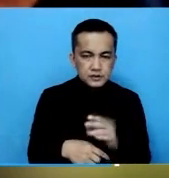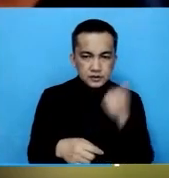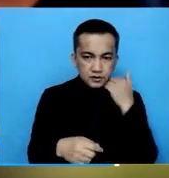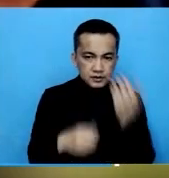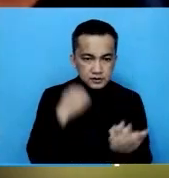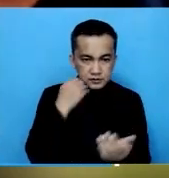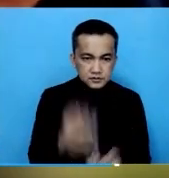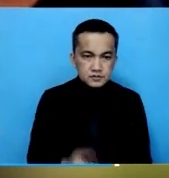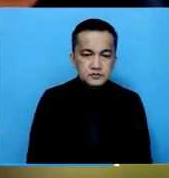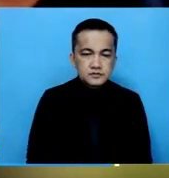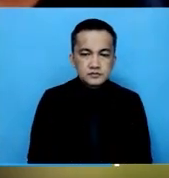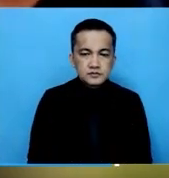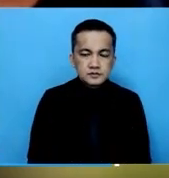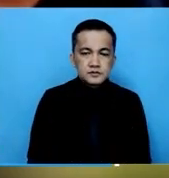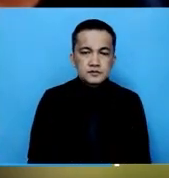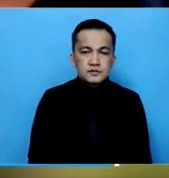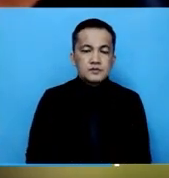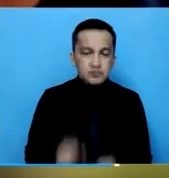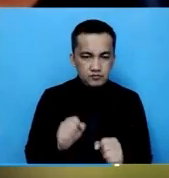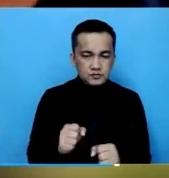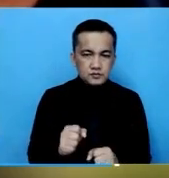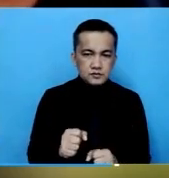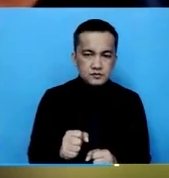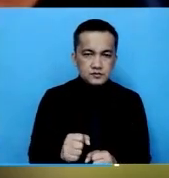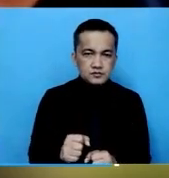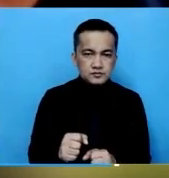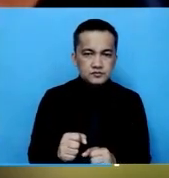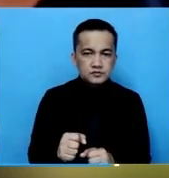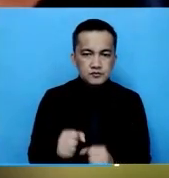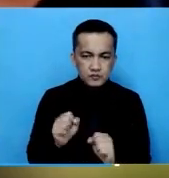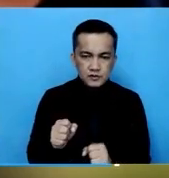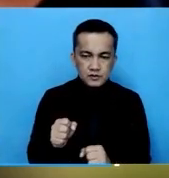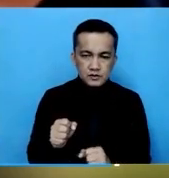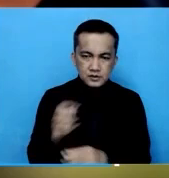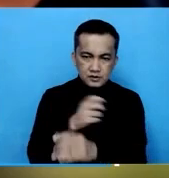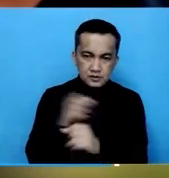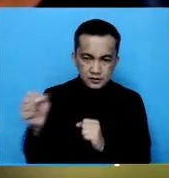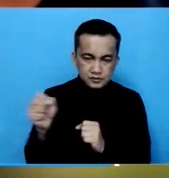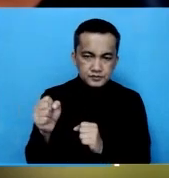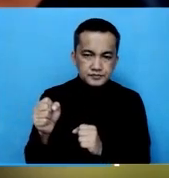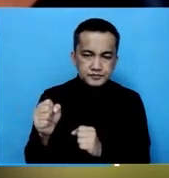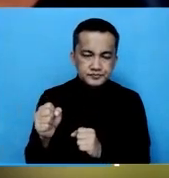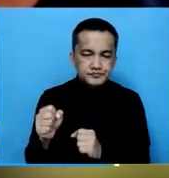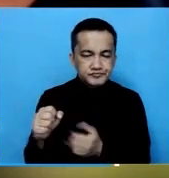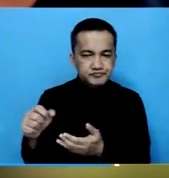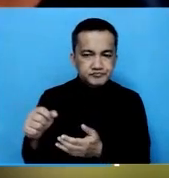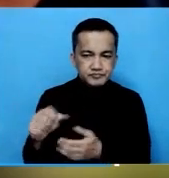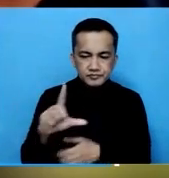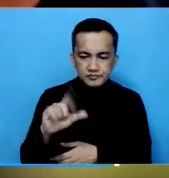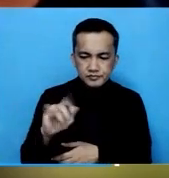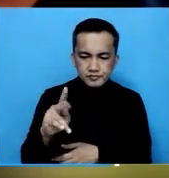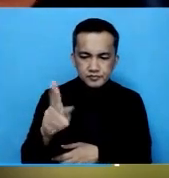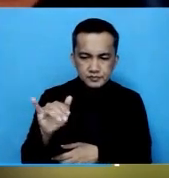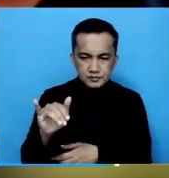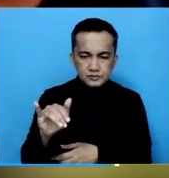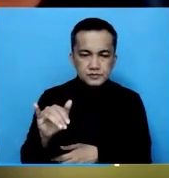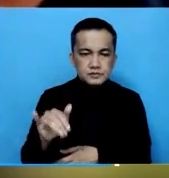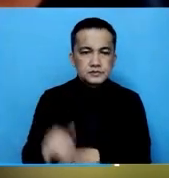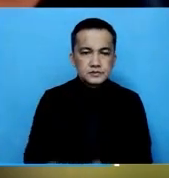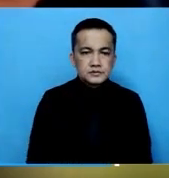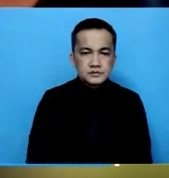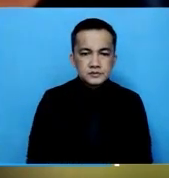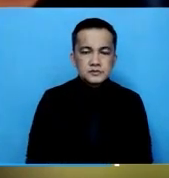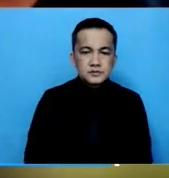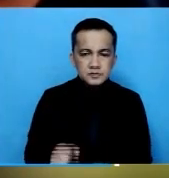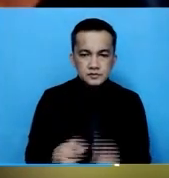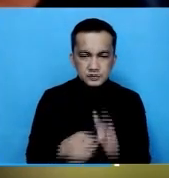casualty, then pwede sana tayong mag-claim ng tinatawag natin na parang liability po. So pwede natin